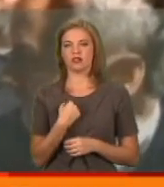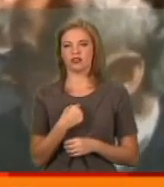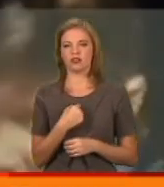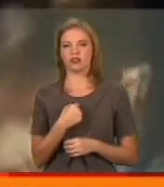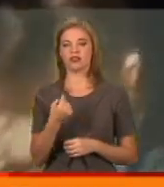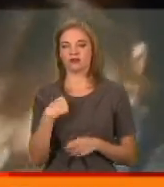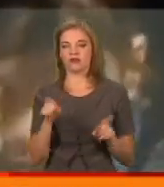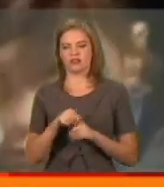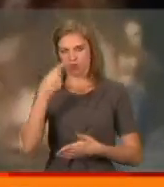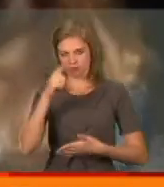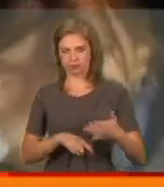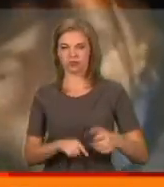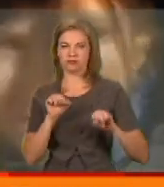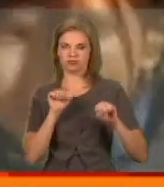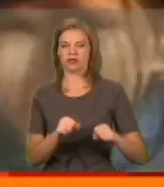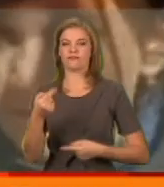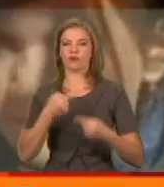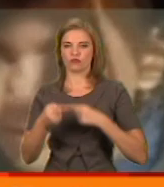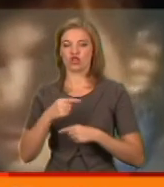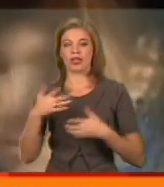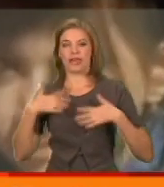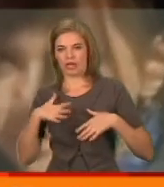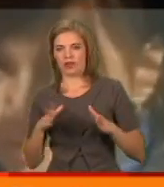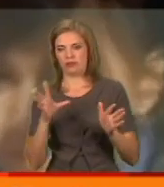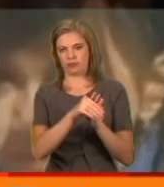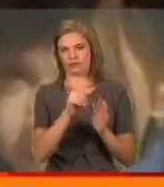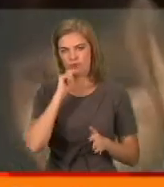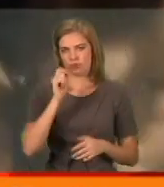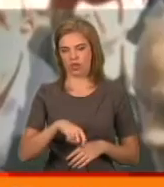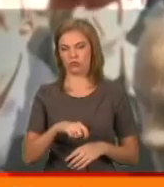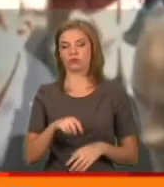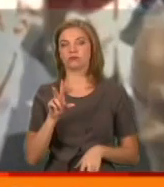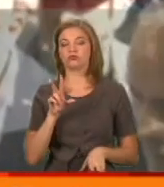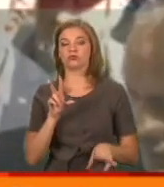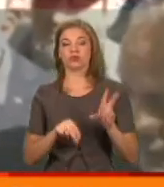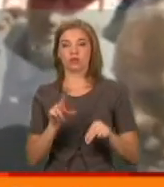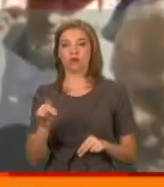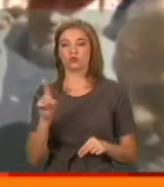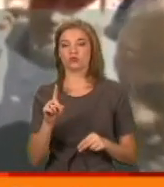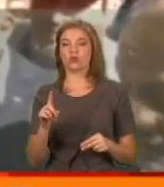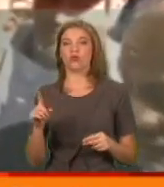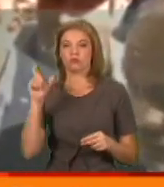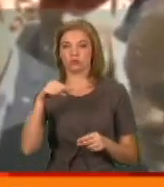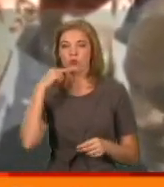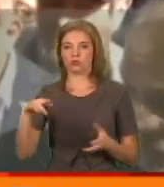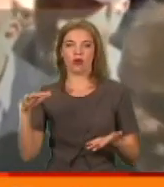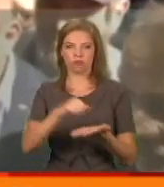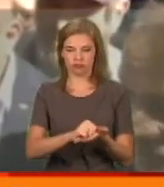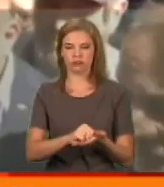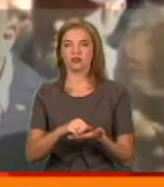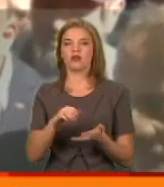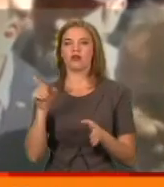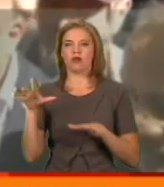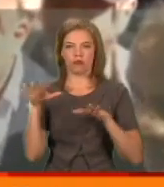остаюсь убежденным сторонником возвращения Крыма в Украину. Считаю аннексию аннексией,